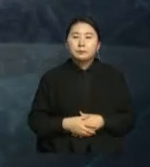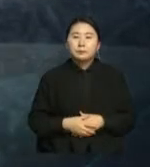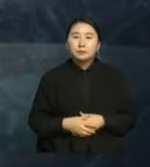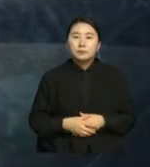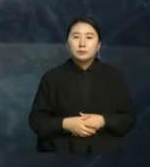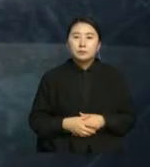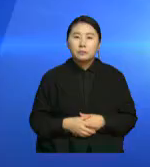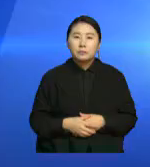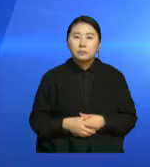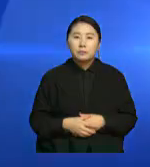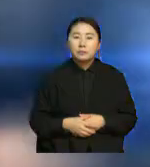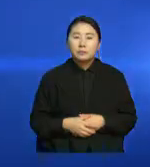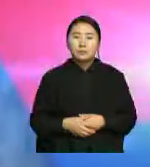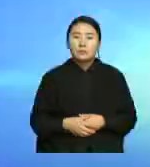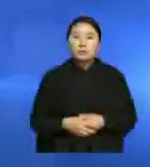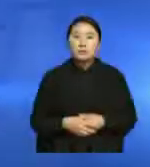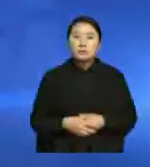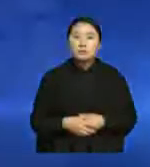천 소형 기잡니다